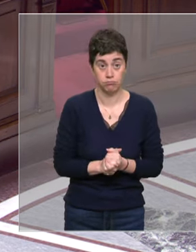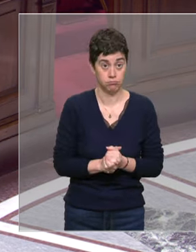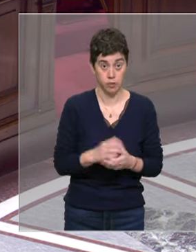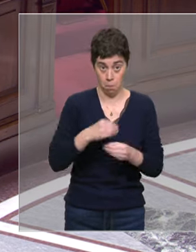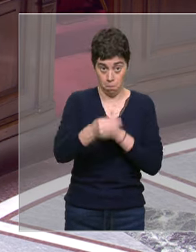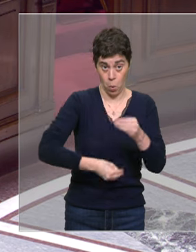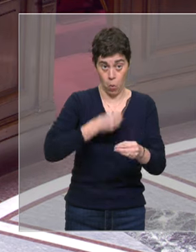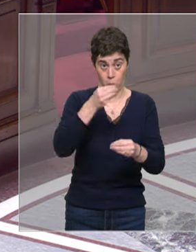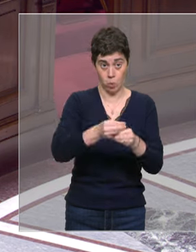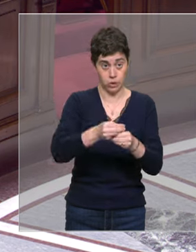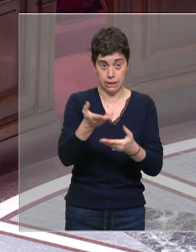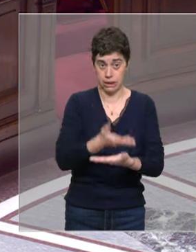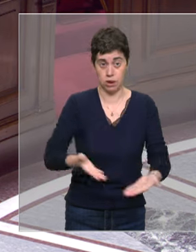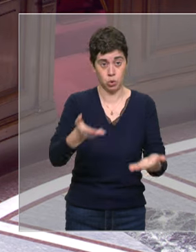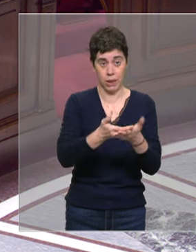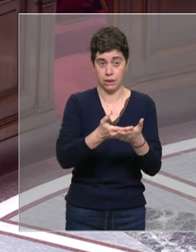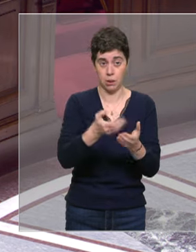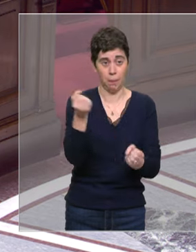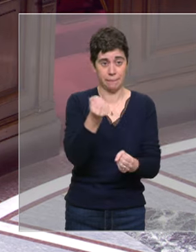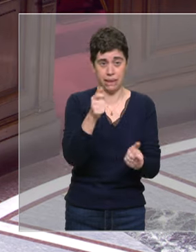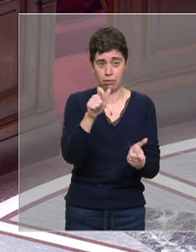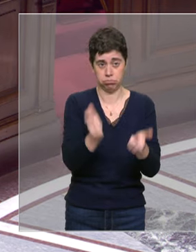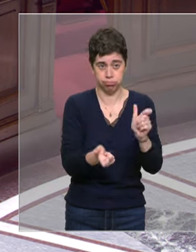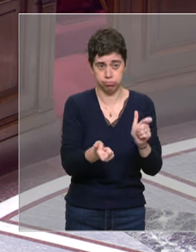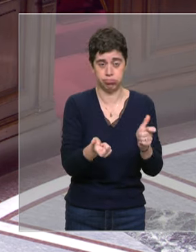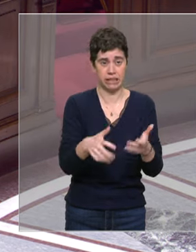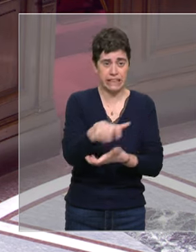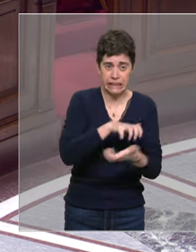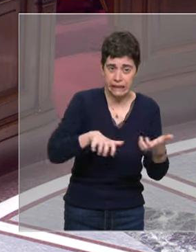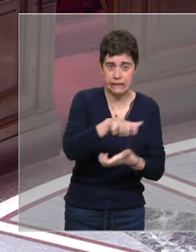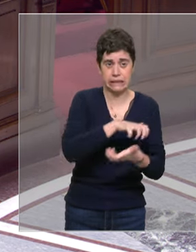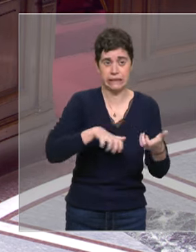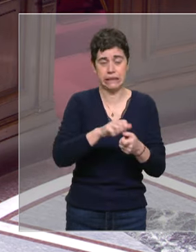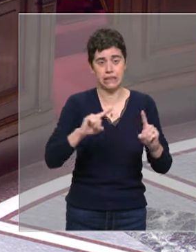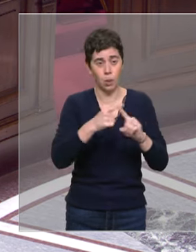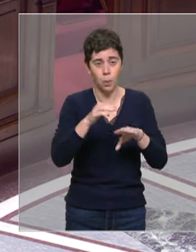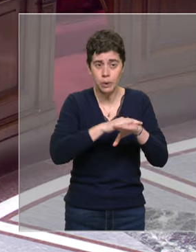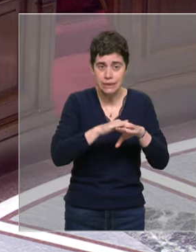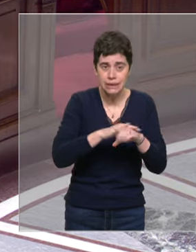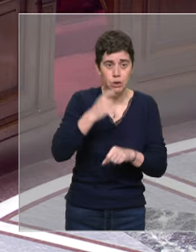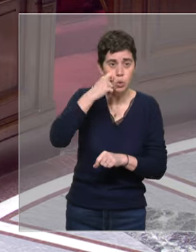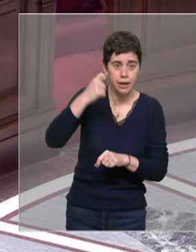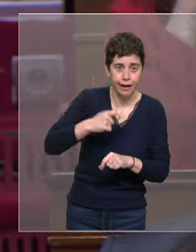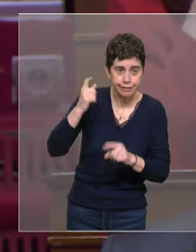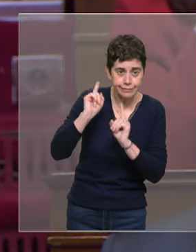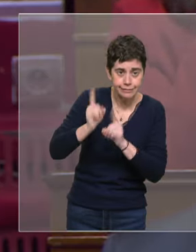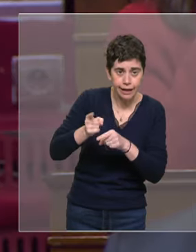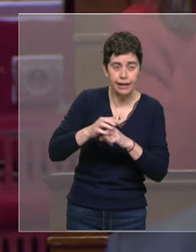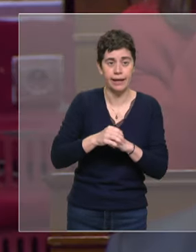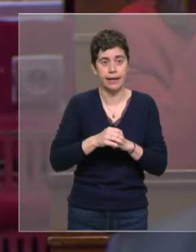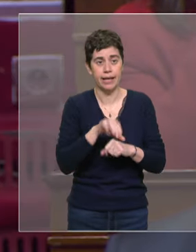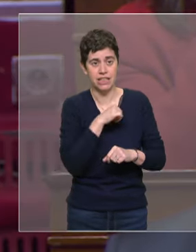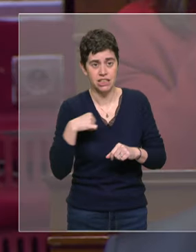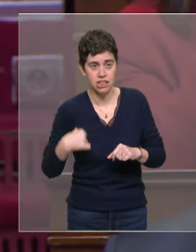internationale s'est dégradée par les crises géopolitiques, par la guerre en Ukraine, par le ralentissement